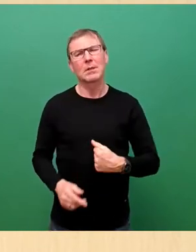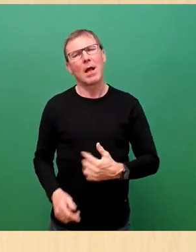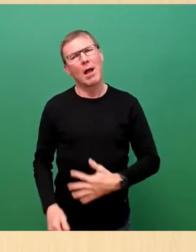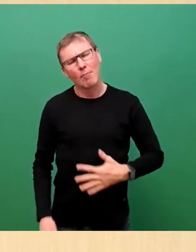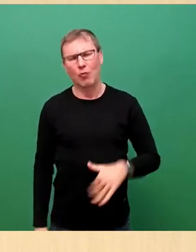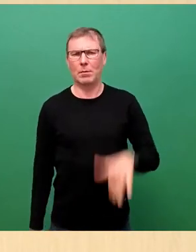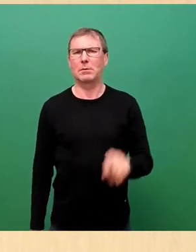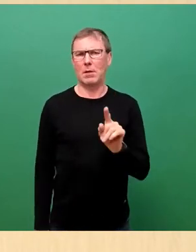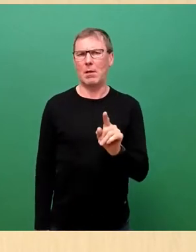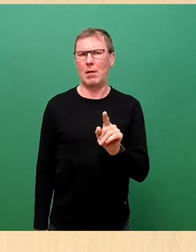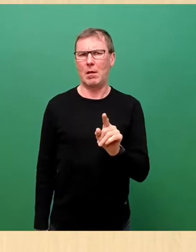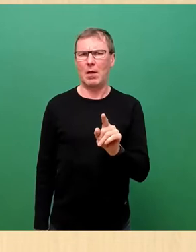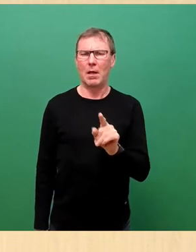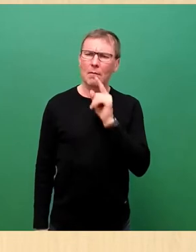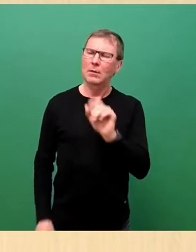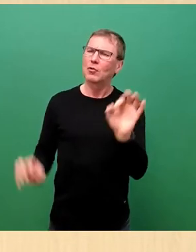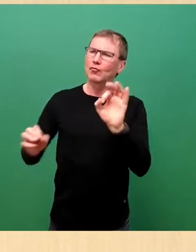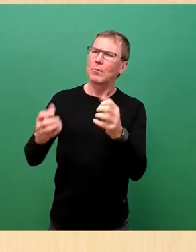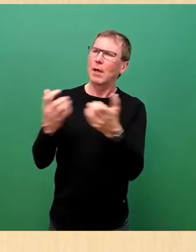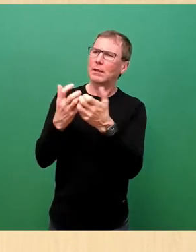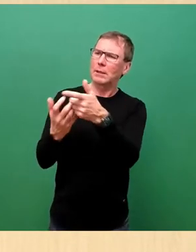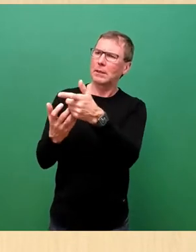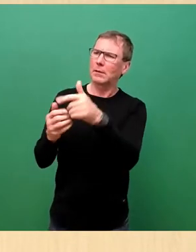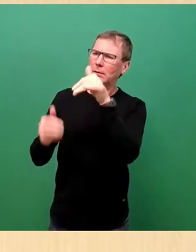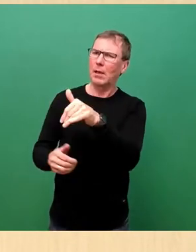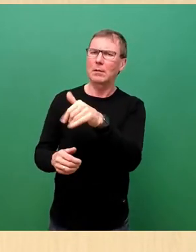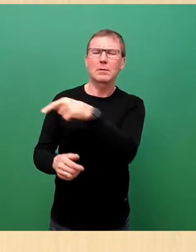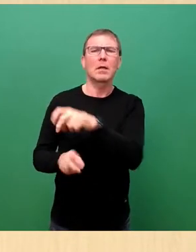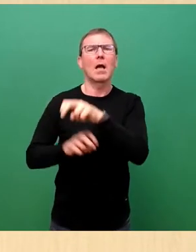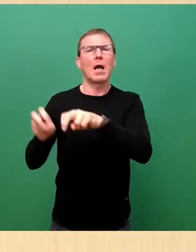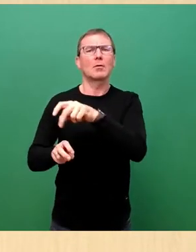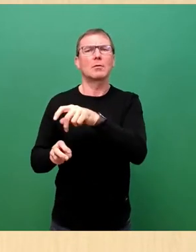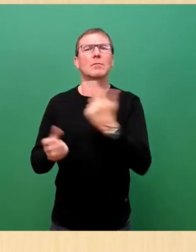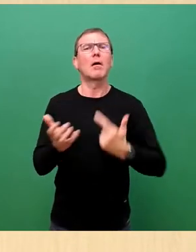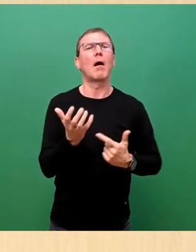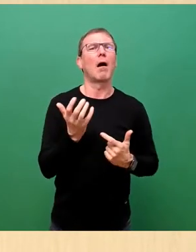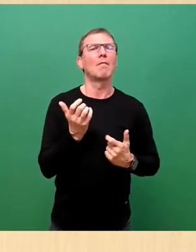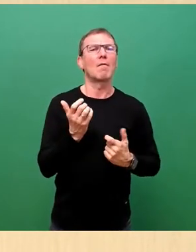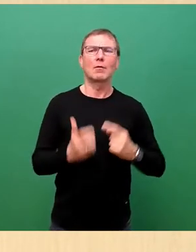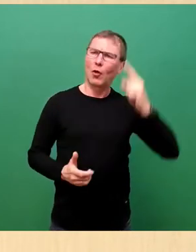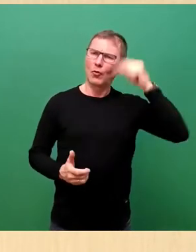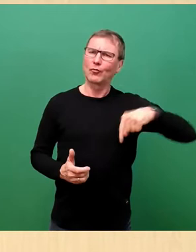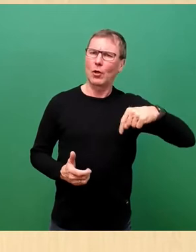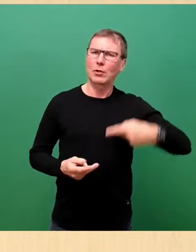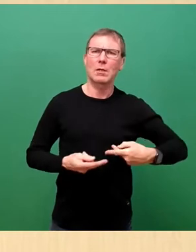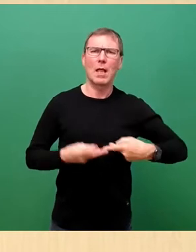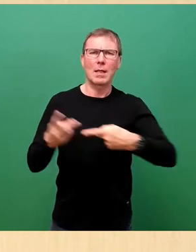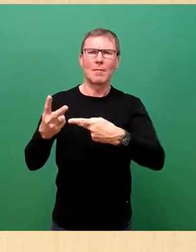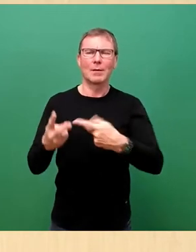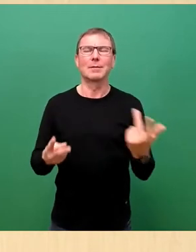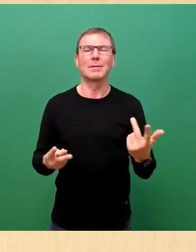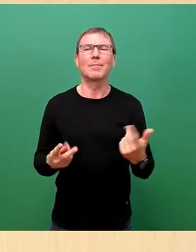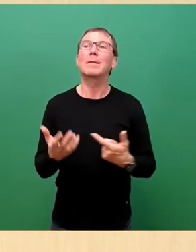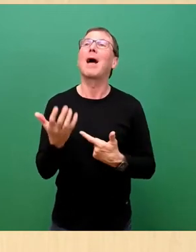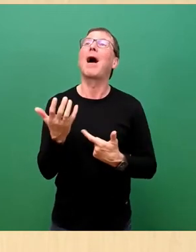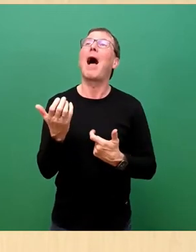so ein schrecklicher Konflikt dazu genutzt wird, wieder Waffen von Deutschland zu liefern. Waffen haben noch nie